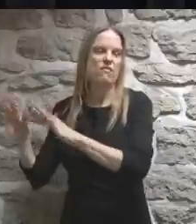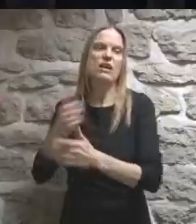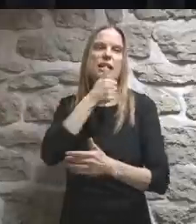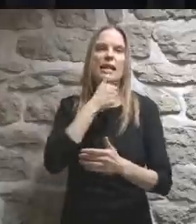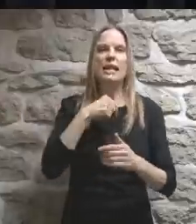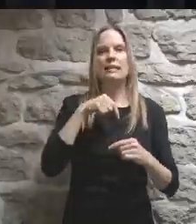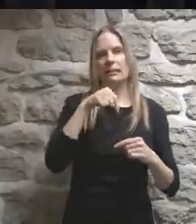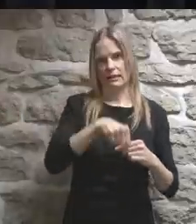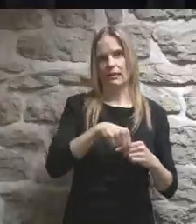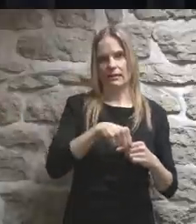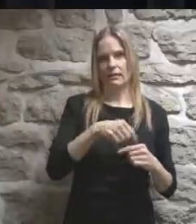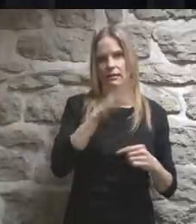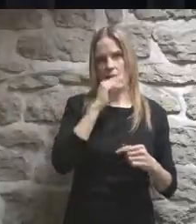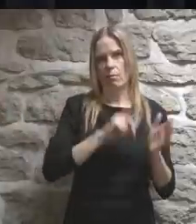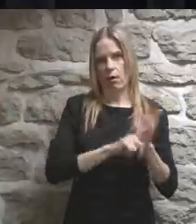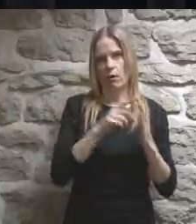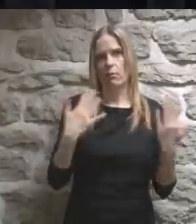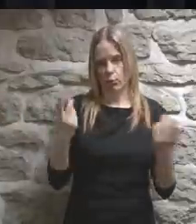saada.